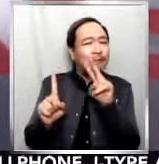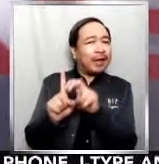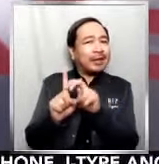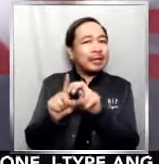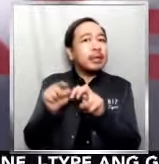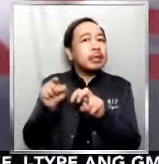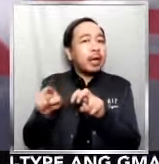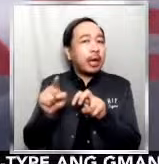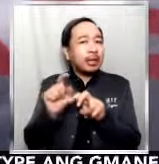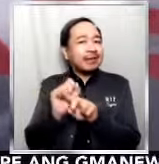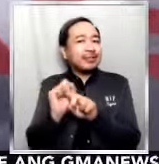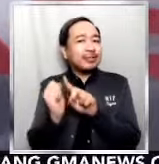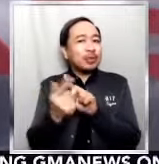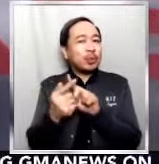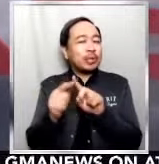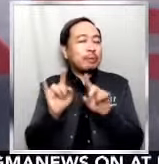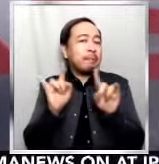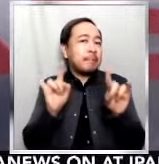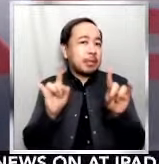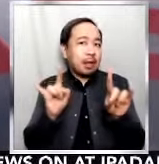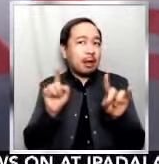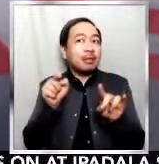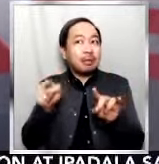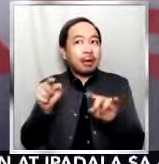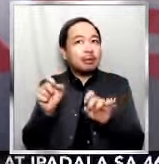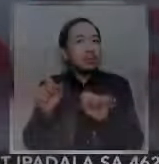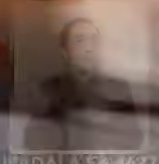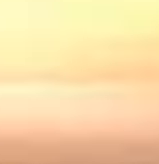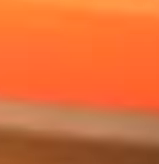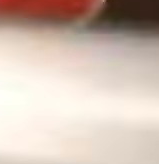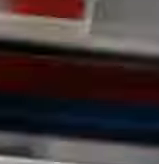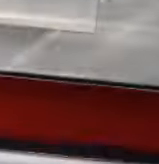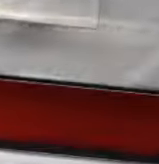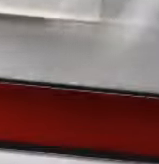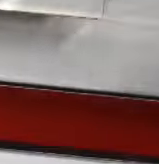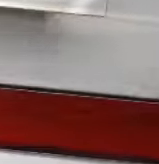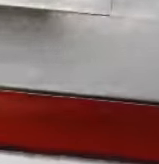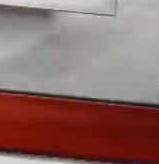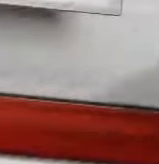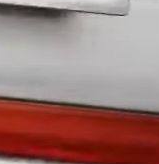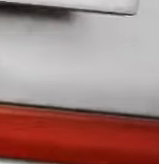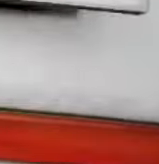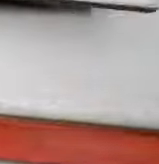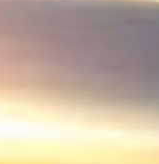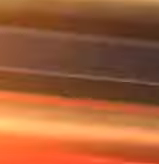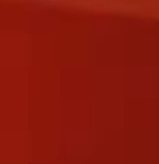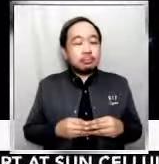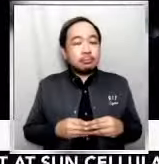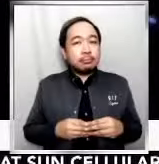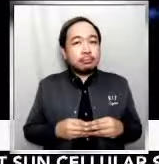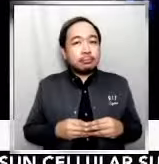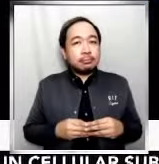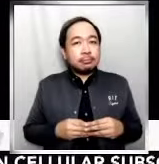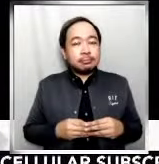nakikipag-transaksyon. Nakatutok si Marisol Abdurrahman. exclusive.